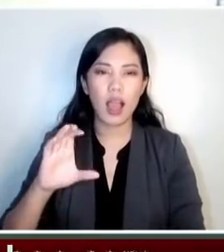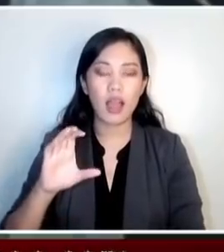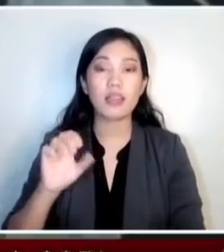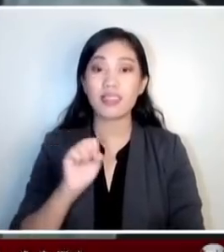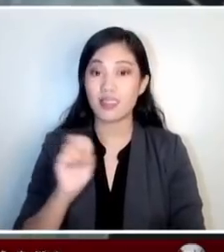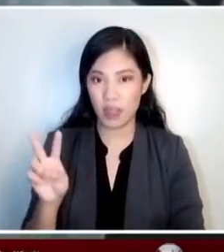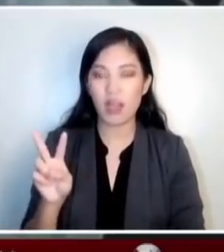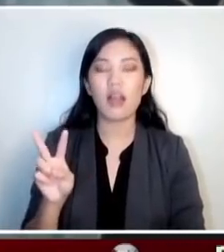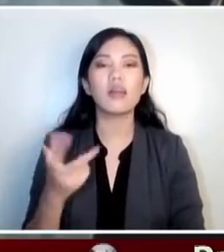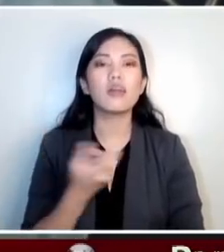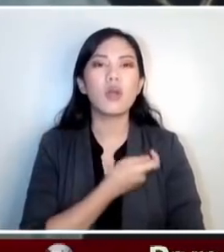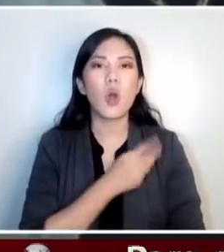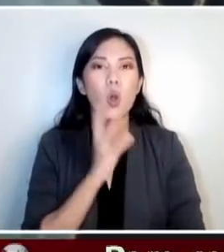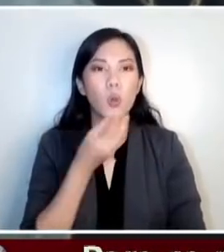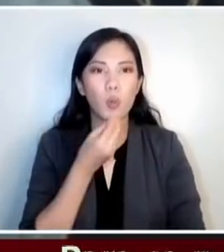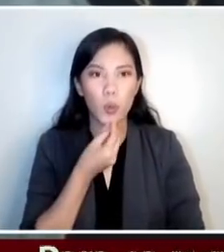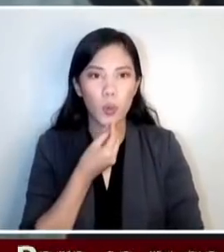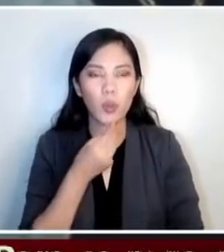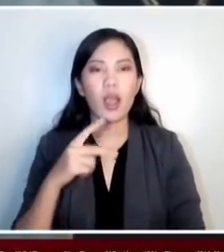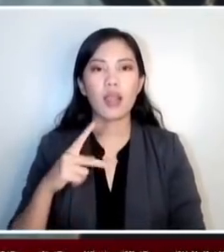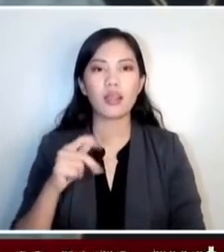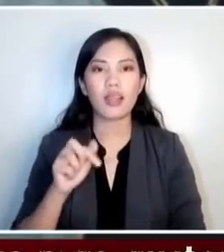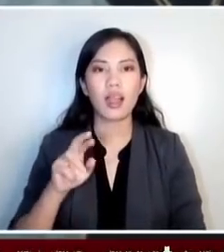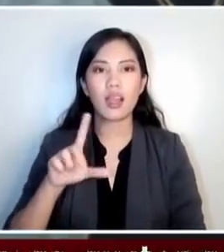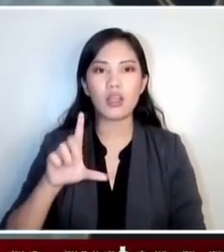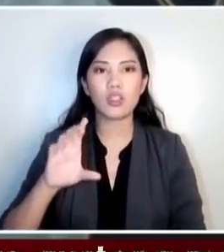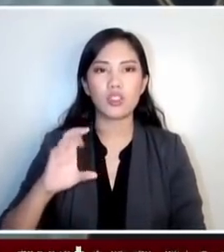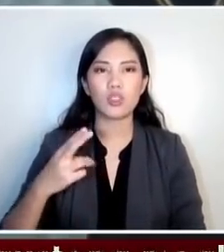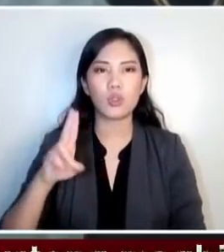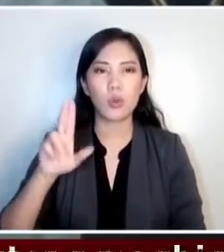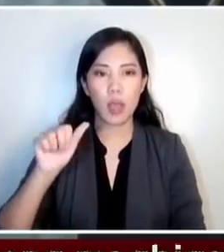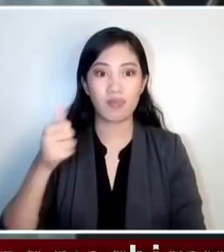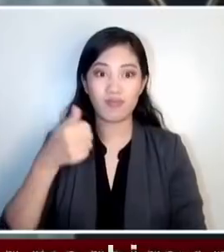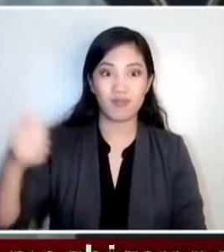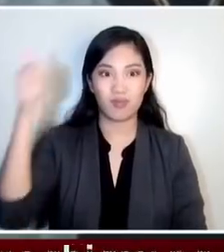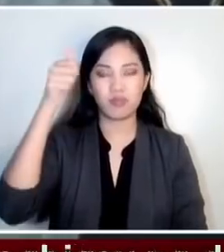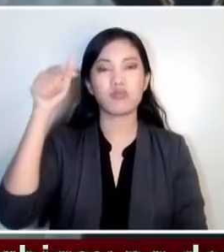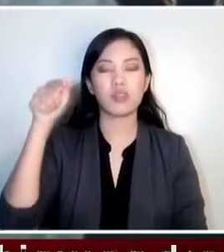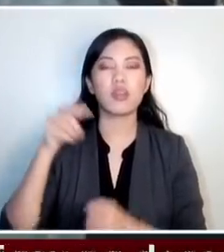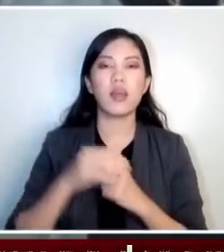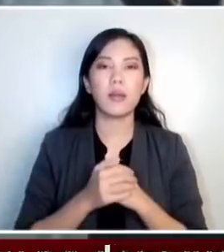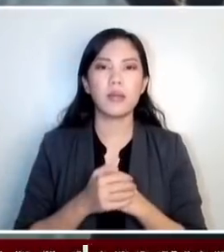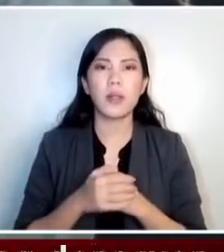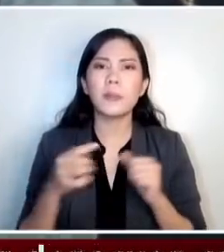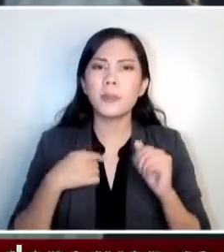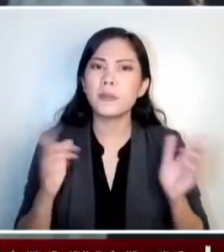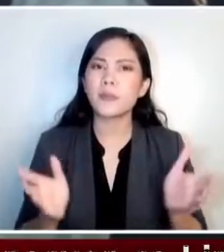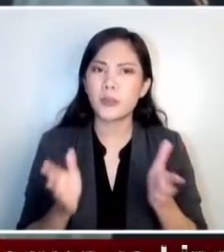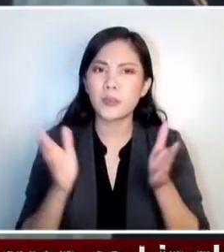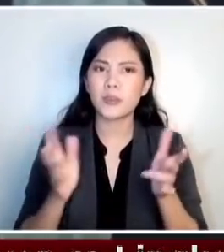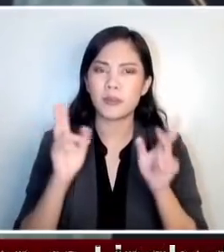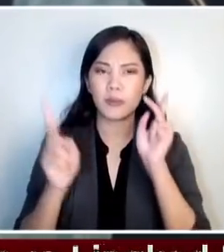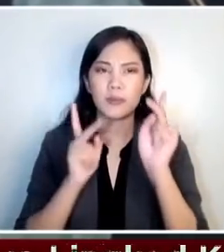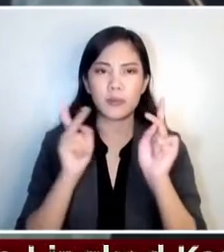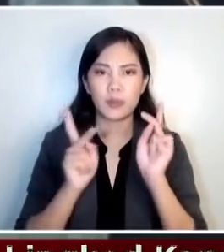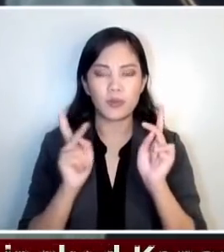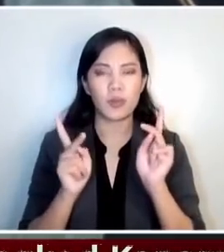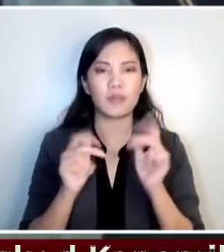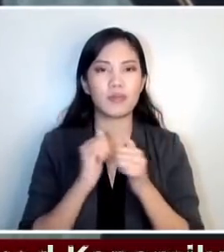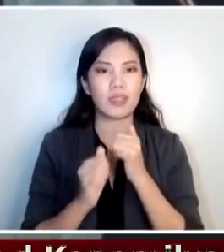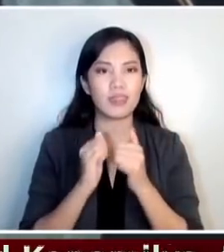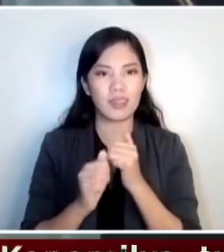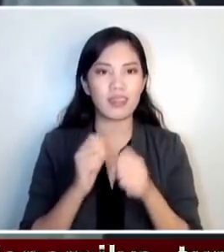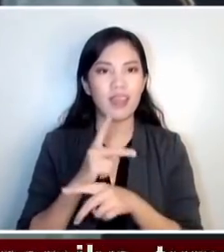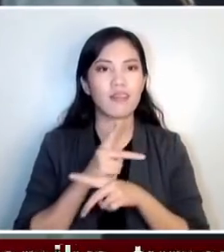Chua. I really encourage everyone to get vaccinated. It is really about caring for yourselves and your families